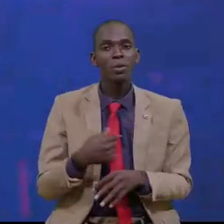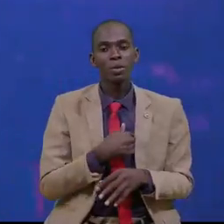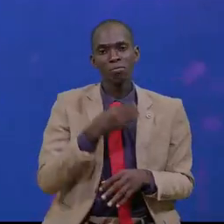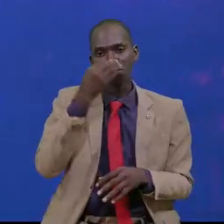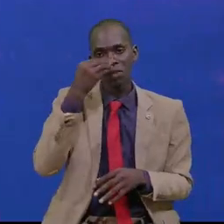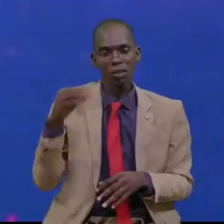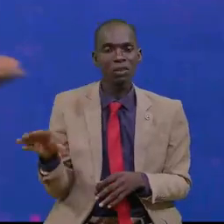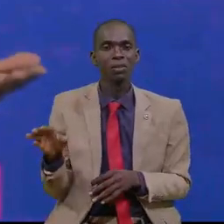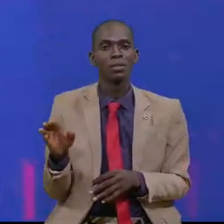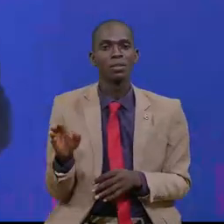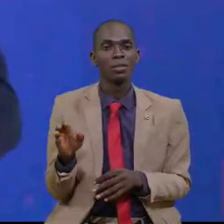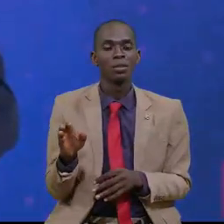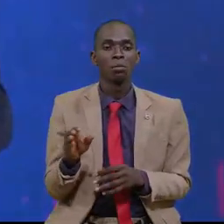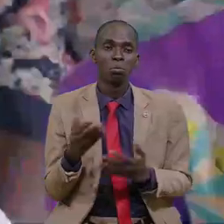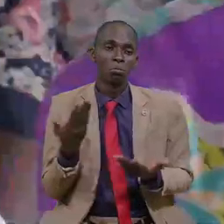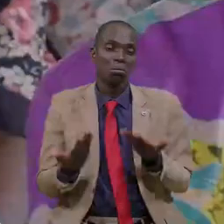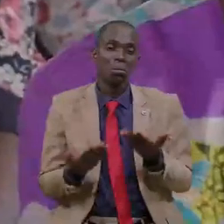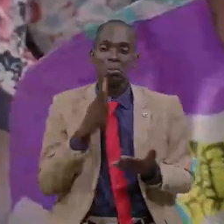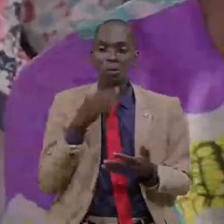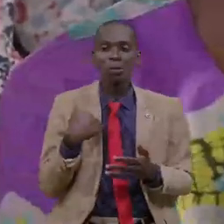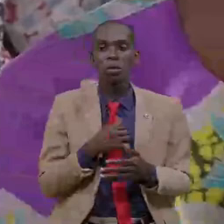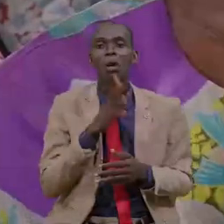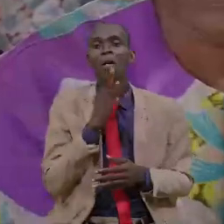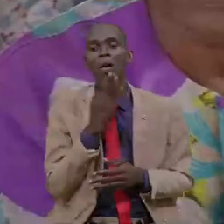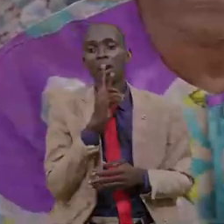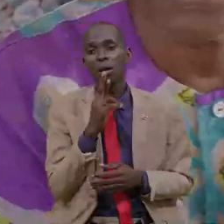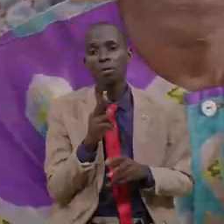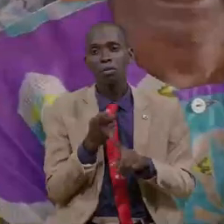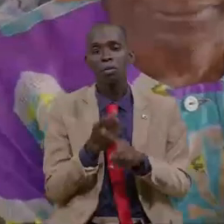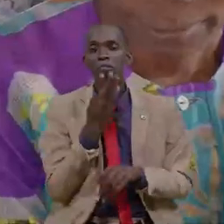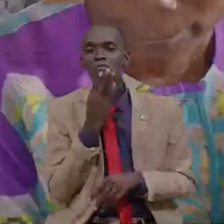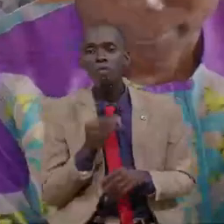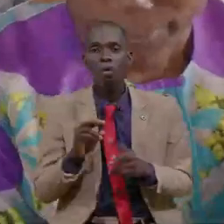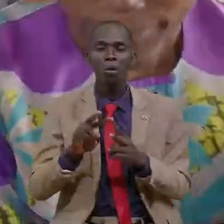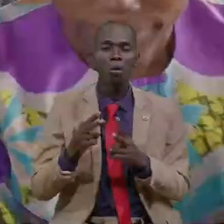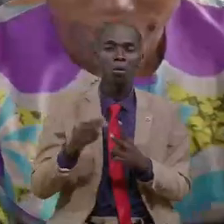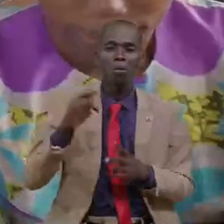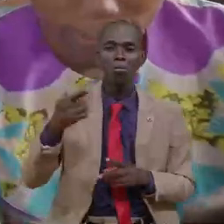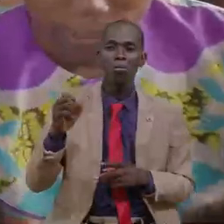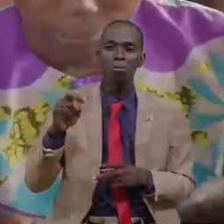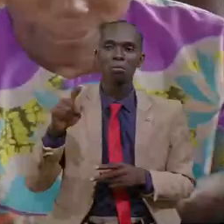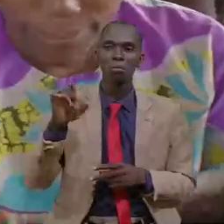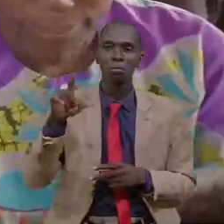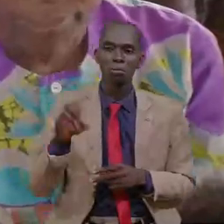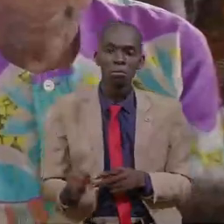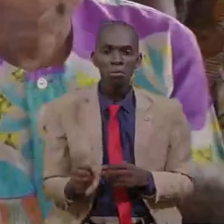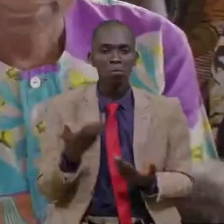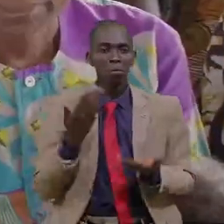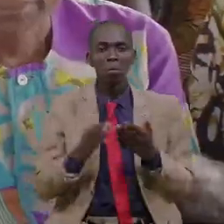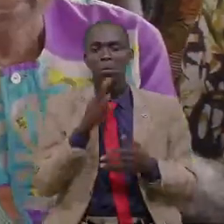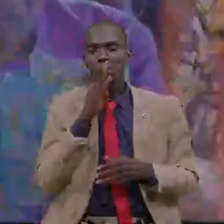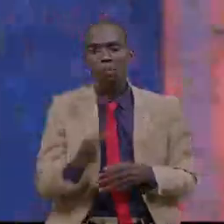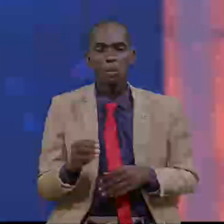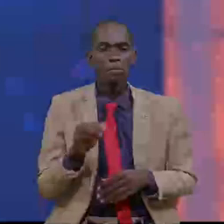en négligeant un si grand salut? Que nous soyons juifs ou païens, si nous négligeons que nous soyons membres